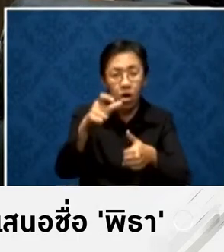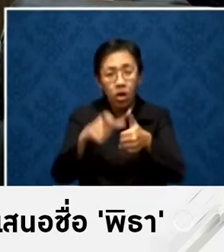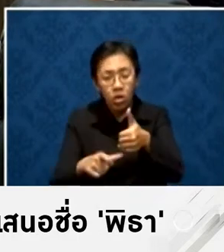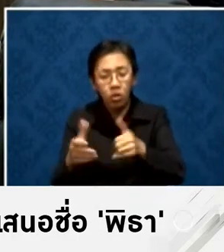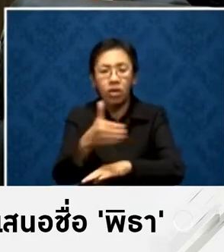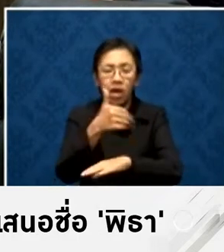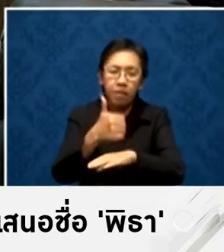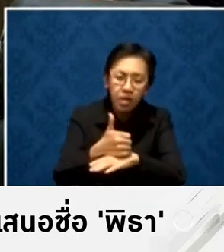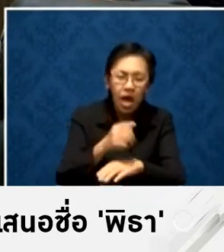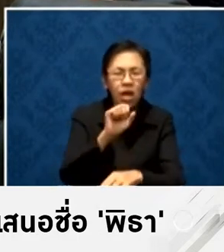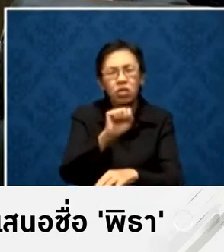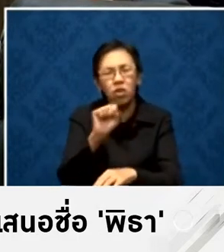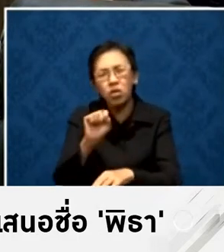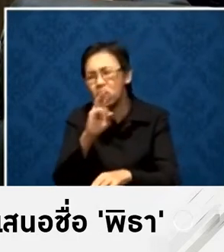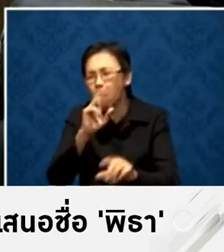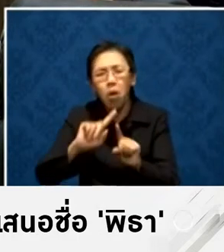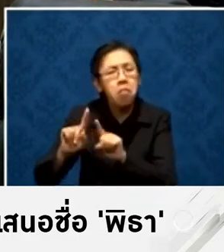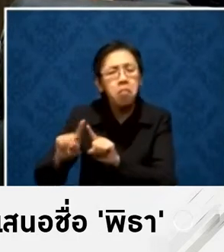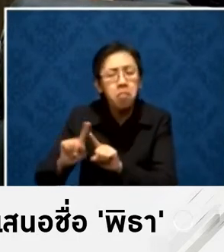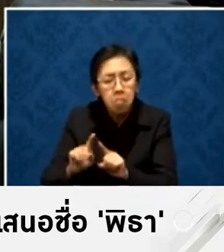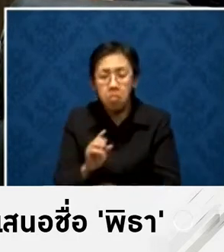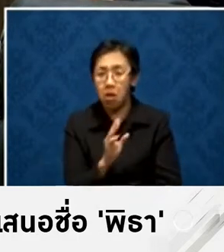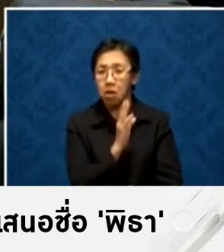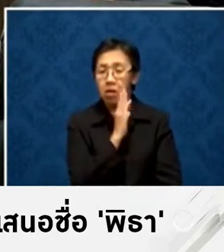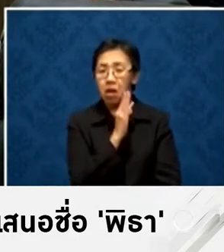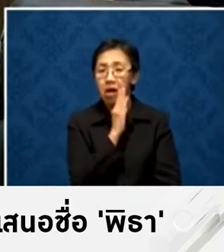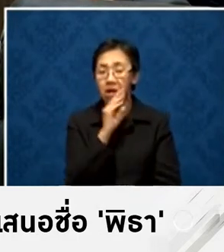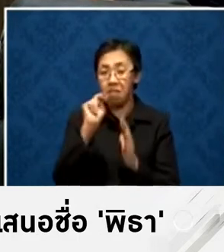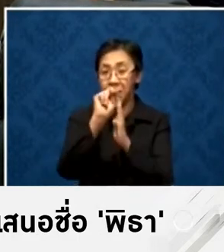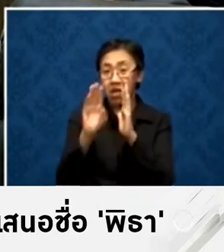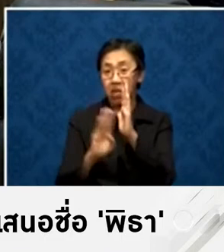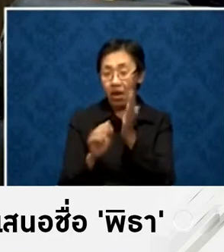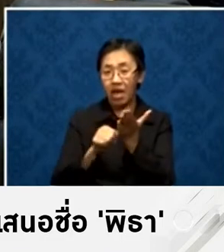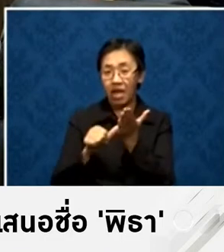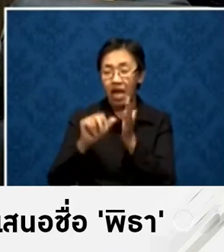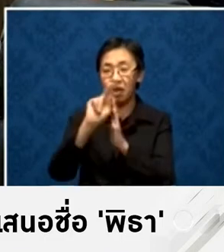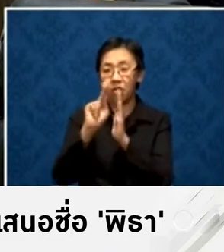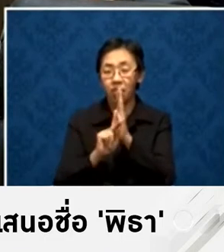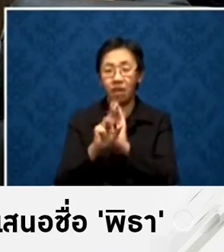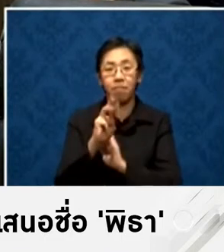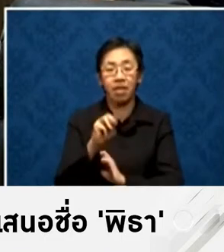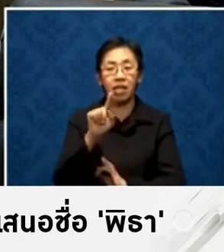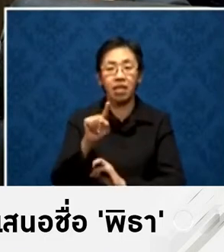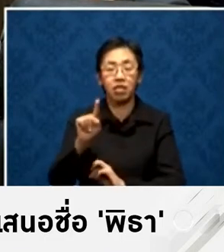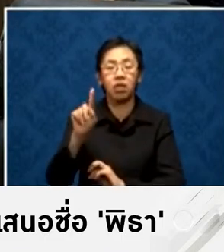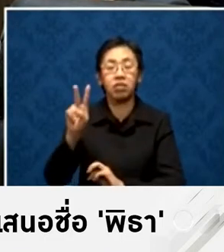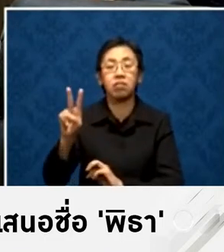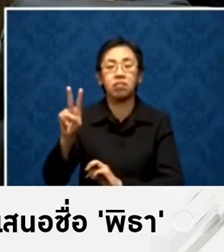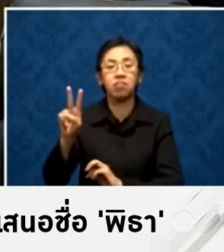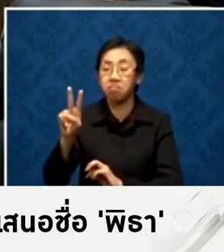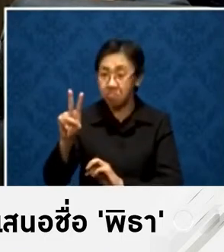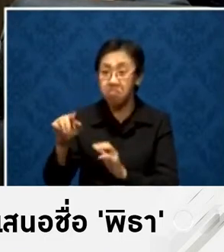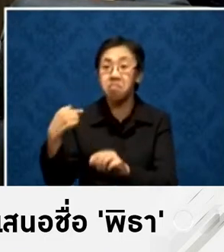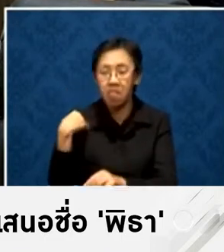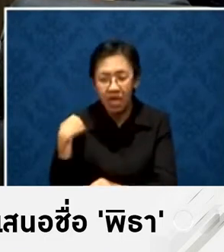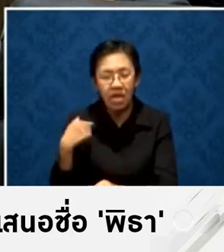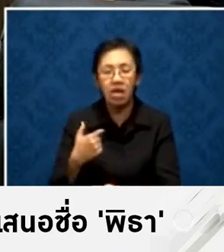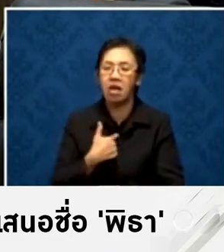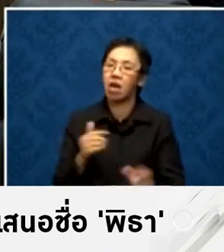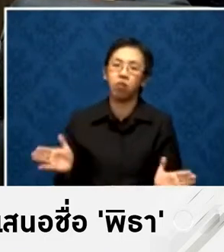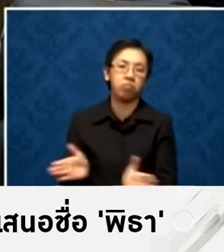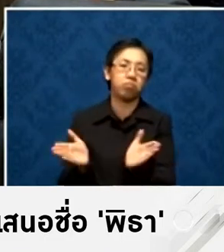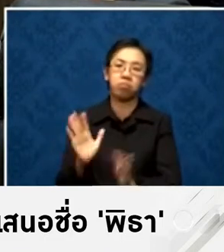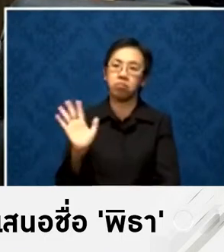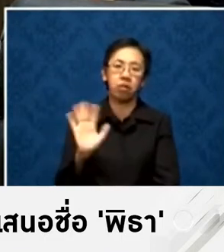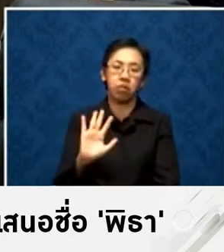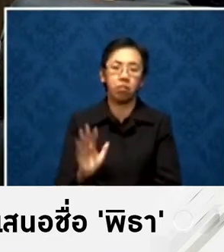ก้าวไกลได้ 23,85 ค นนี่มันต้องกลัวอยู่แล้วล่ะส่วนคะแนนบัญชีรายชื่อที่หาดใหญ่เนี่ยนะฮะเขียนหาดใหญ่เนี่ยก้าว